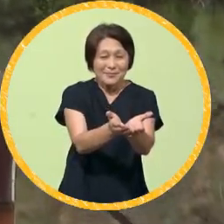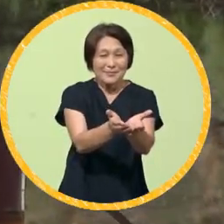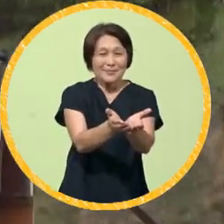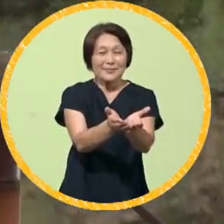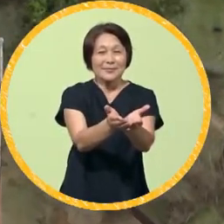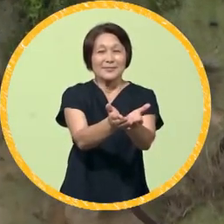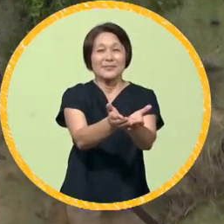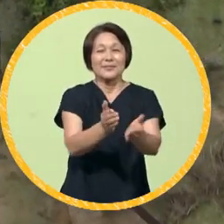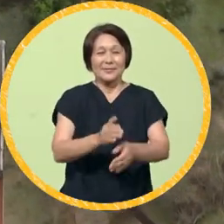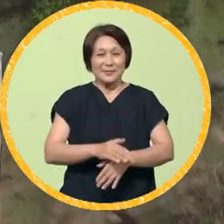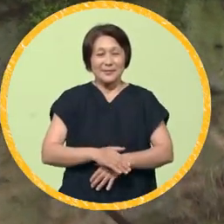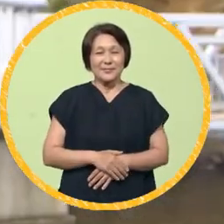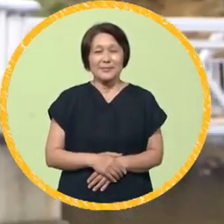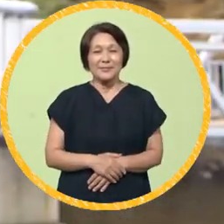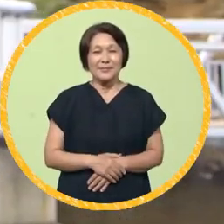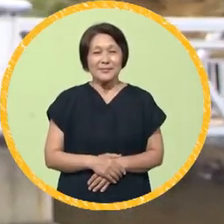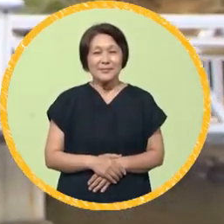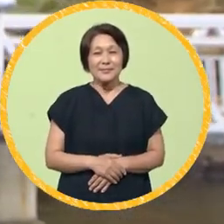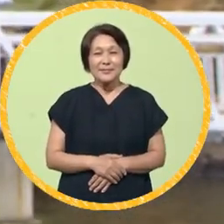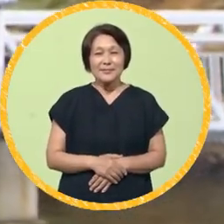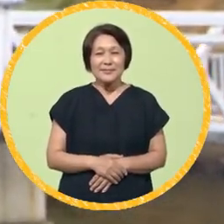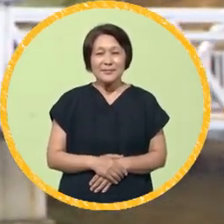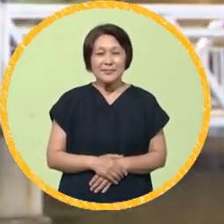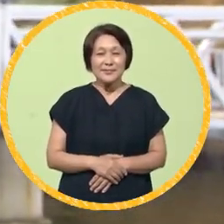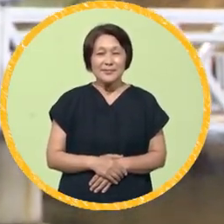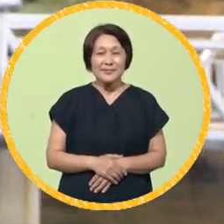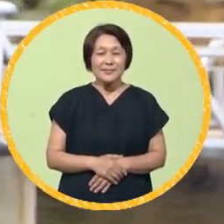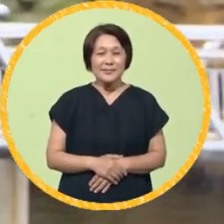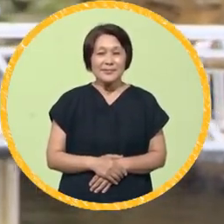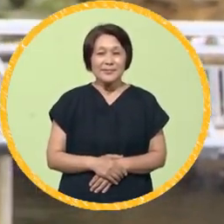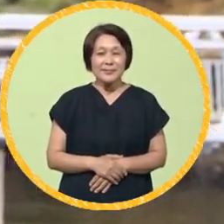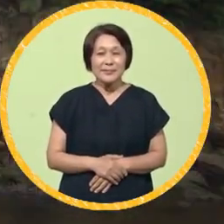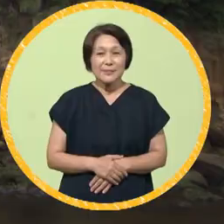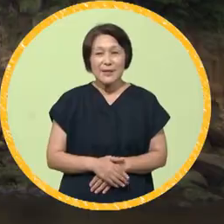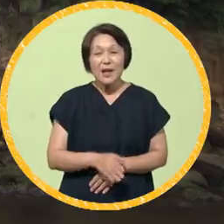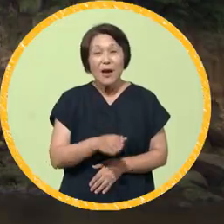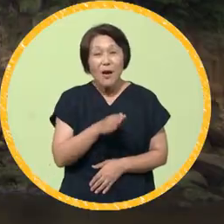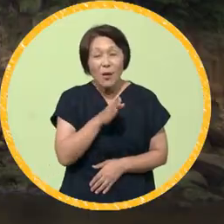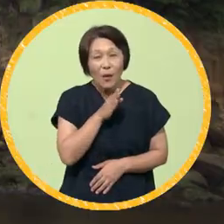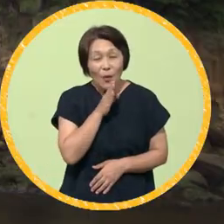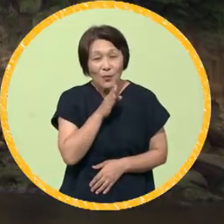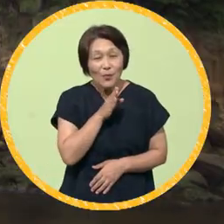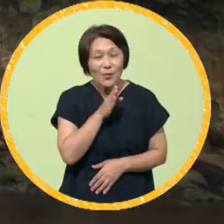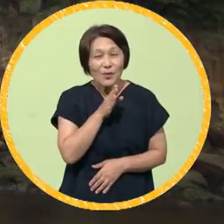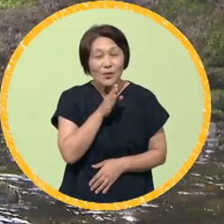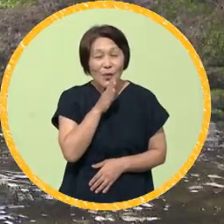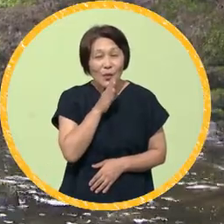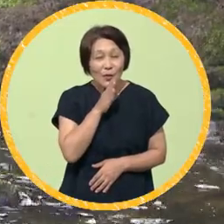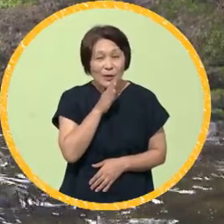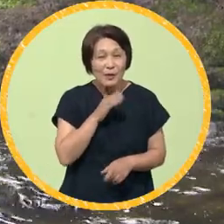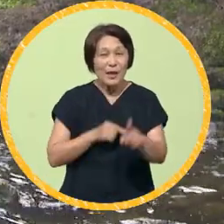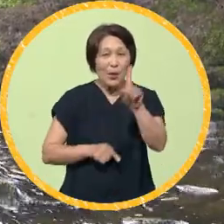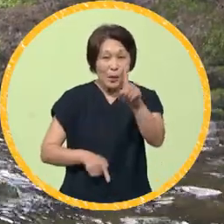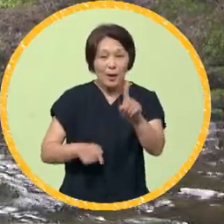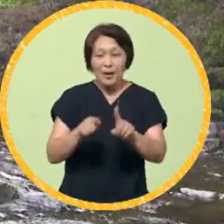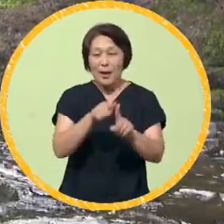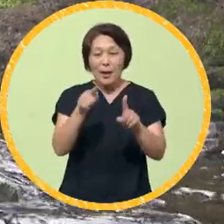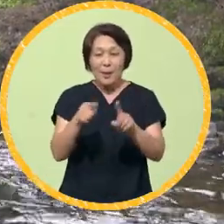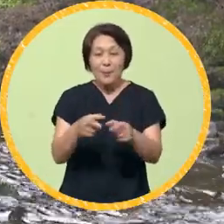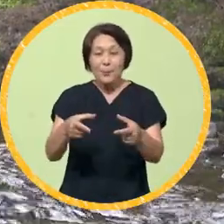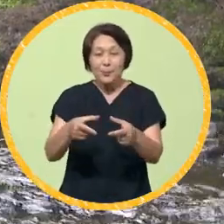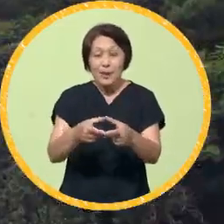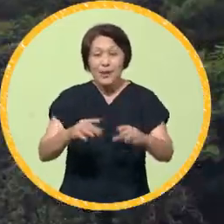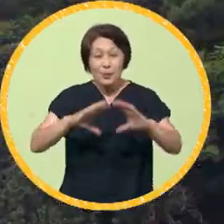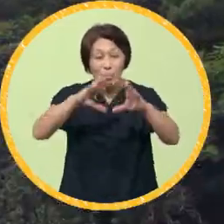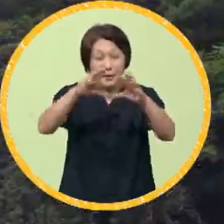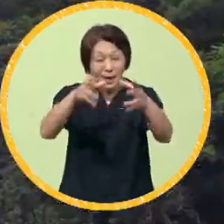島にお邪魔します。いやもう本当ワンピースの世界観が出ますね、はい、